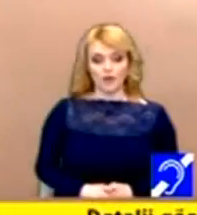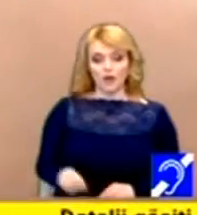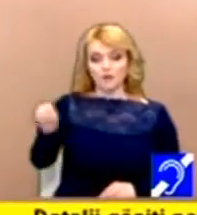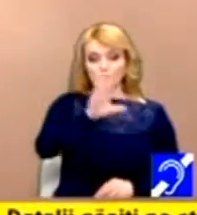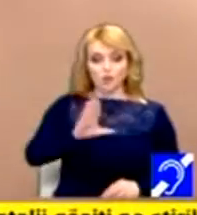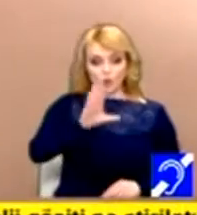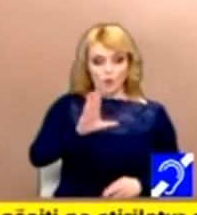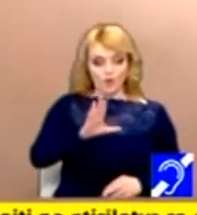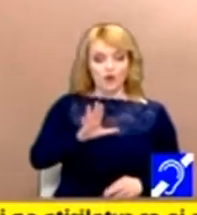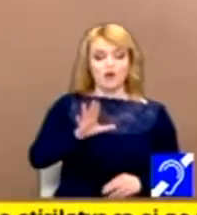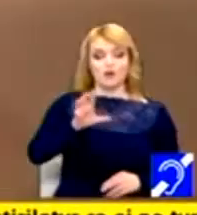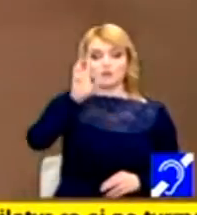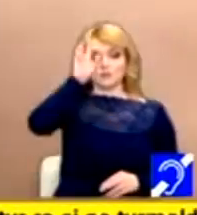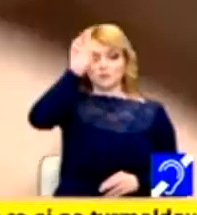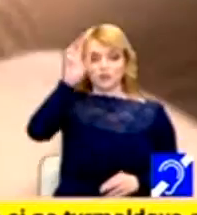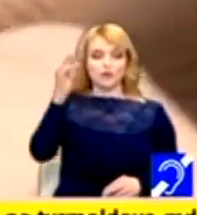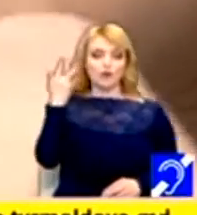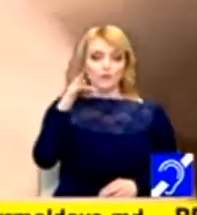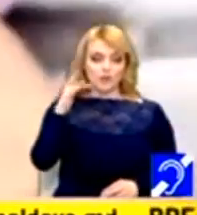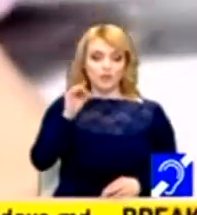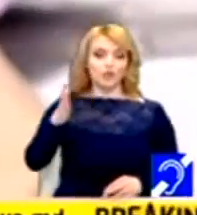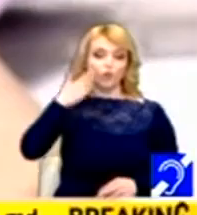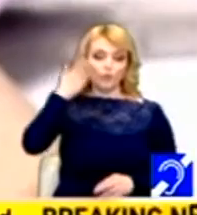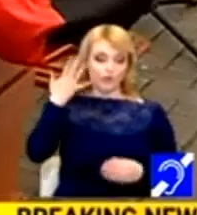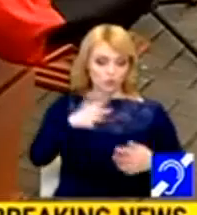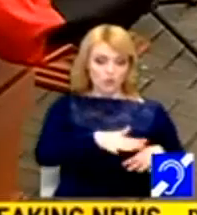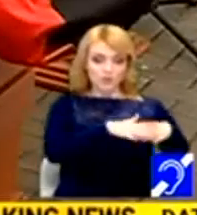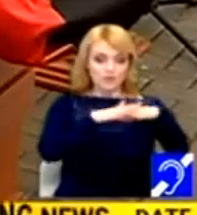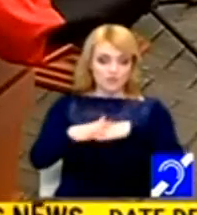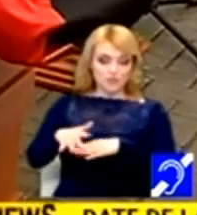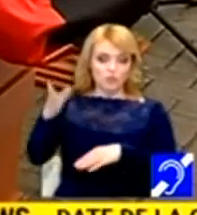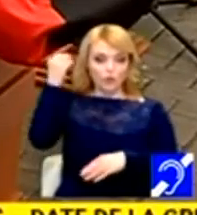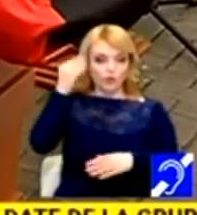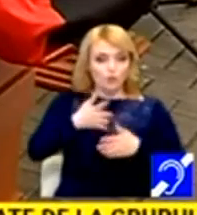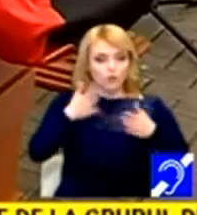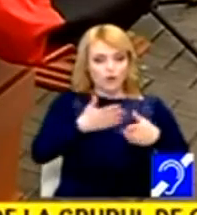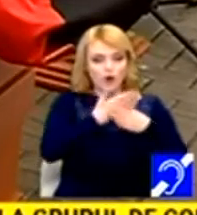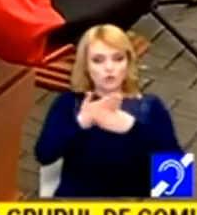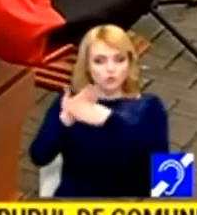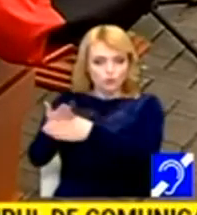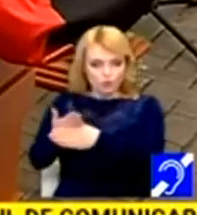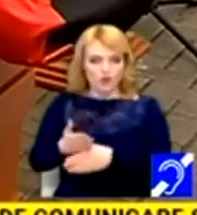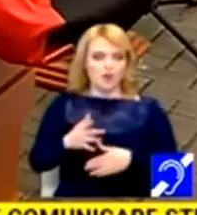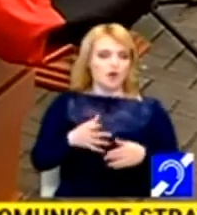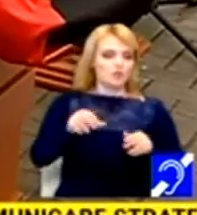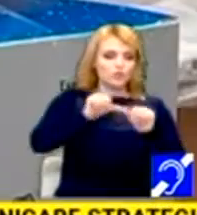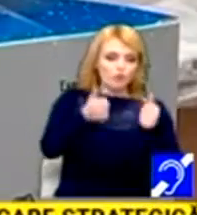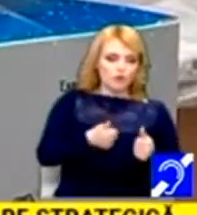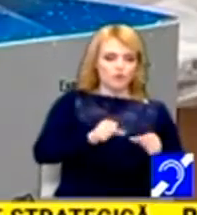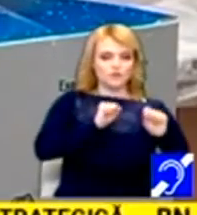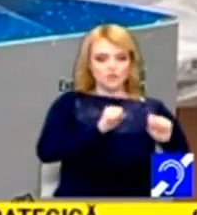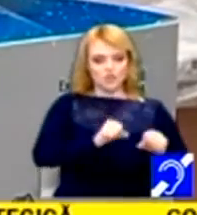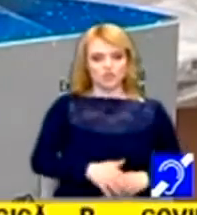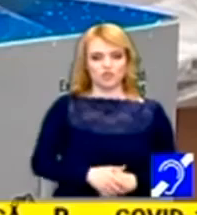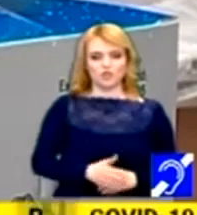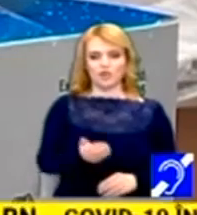Uniunea Europeană, Statele Unite, dar și România separat au transmis deja Republicii Moldova mai multe ajutoare sub formă de echipamente de protecție,